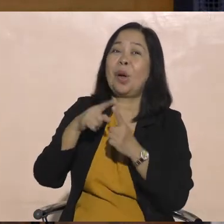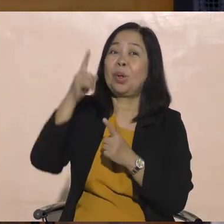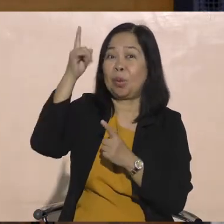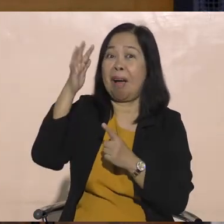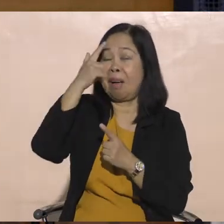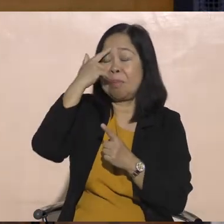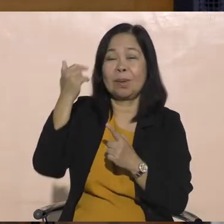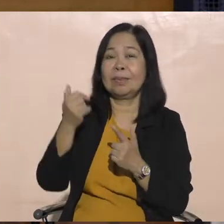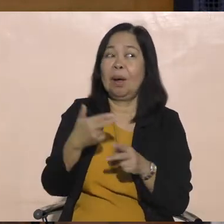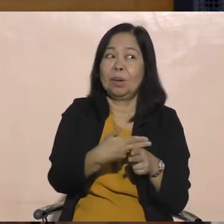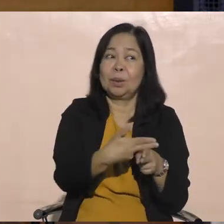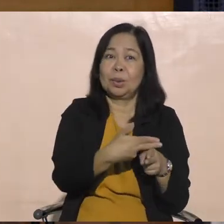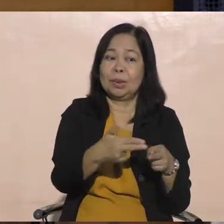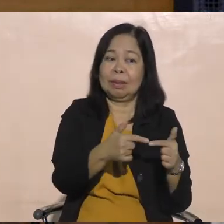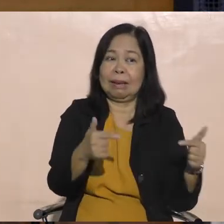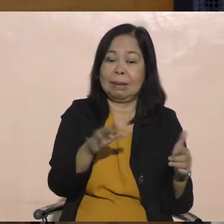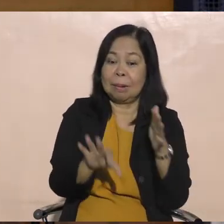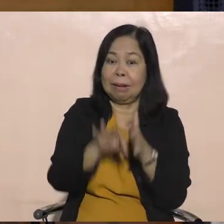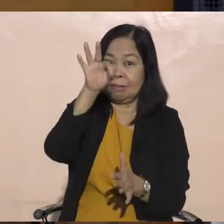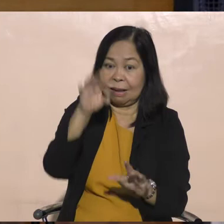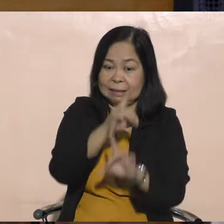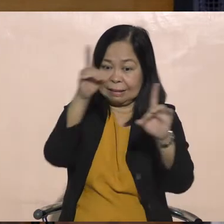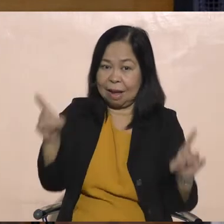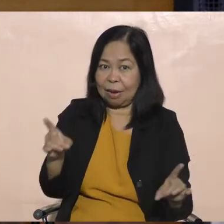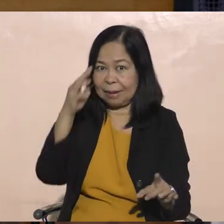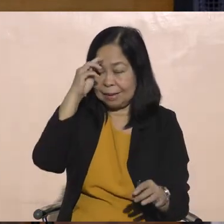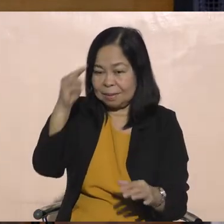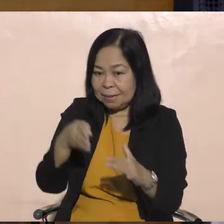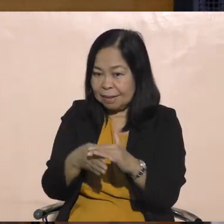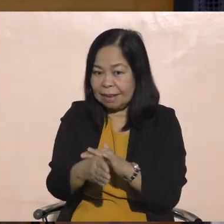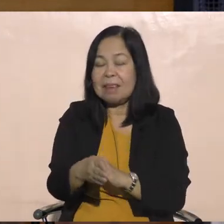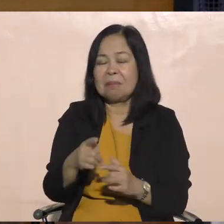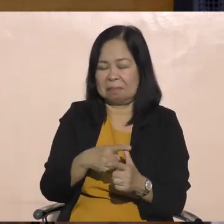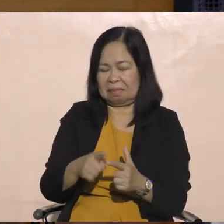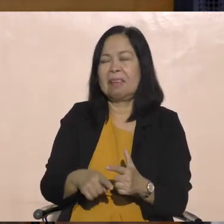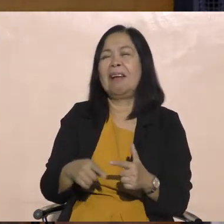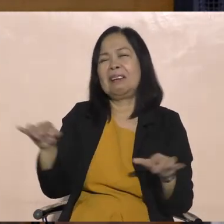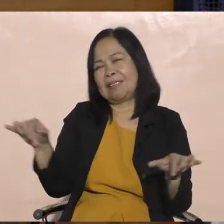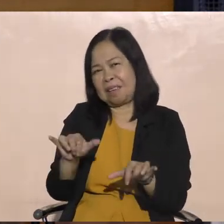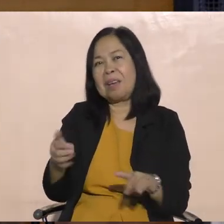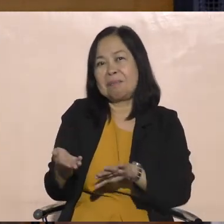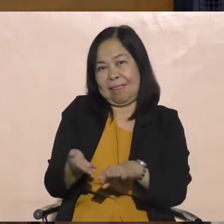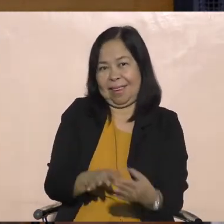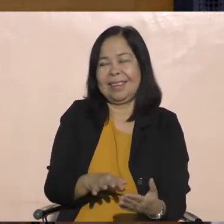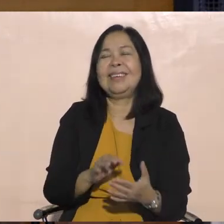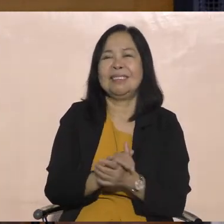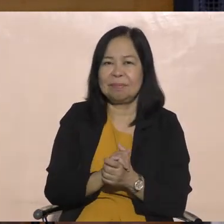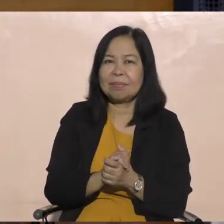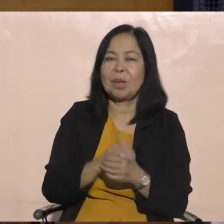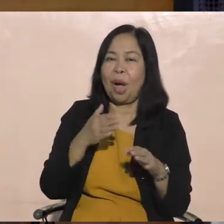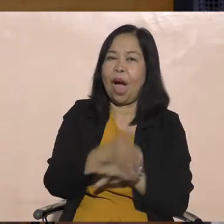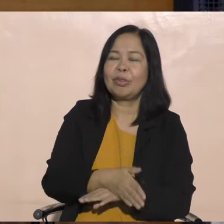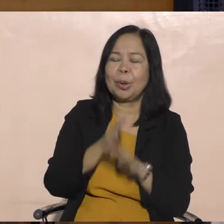ako. Ugun sa man imong kabubuton o Dios, di mabago, higugmaon, gihapon ko ikaw. Amen."